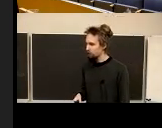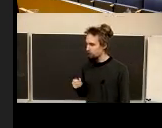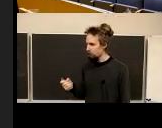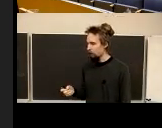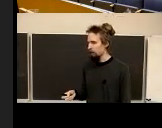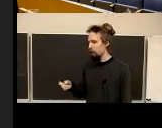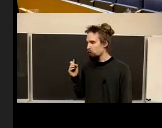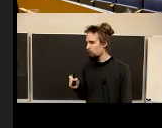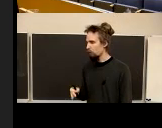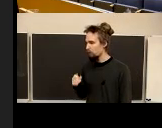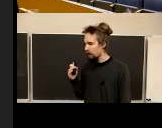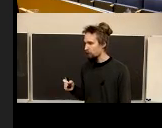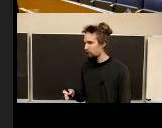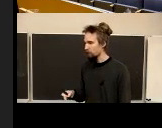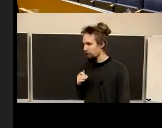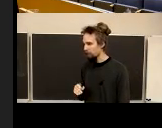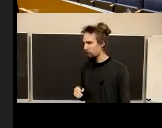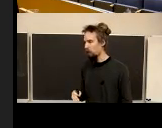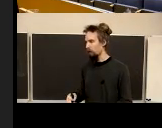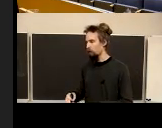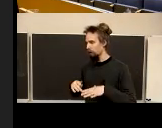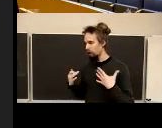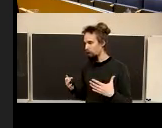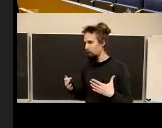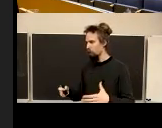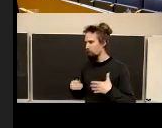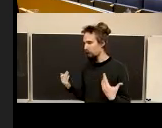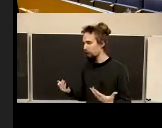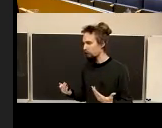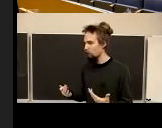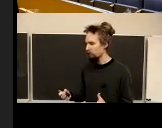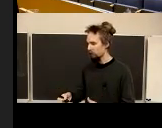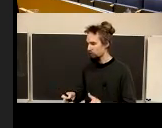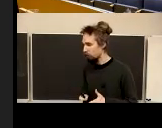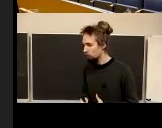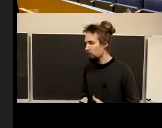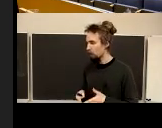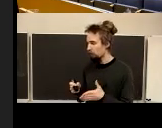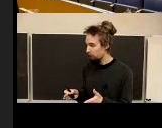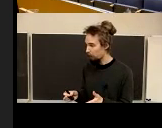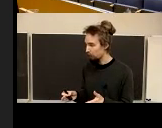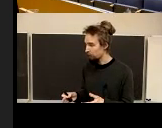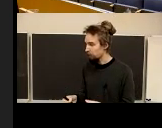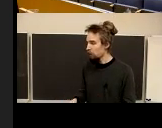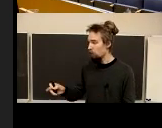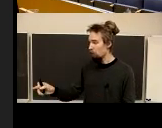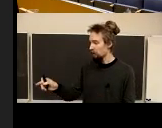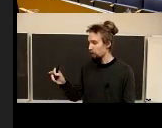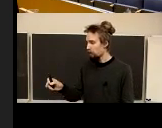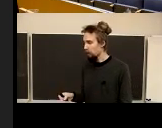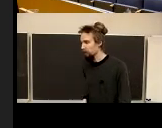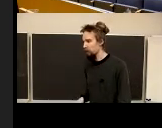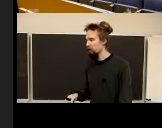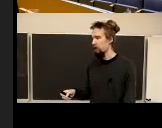Sitten toinen oleellinen, että huomio ja mielikuvitus, niiden on havaittu, että ne niin kuin voi psykedeelikokemuksissa suuntautua maailmaan vapaammin. Muun muassa